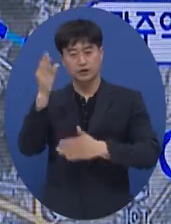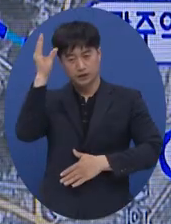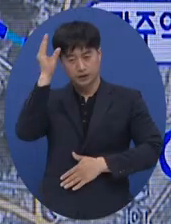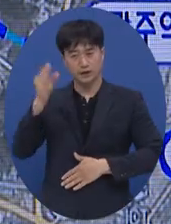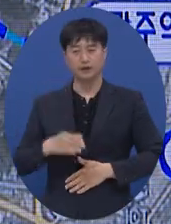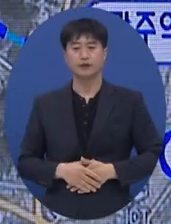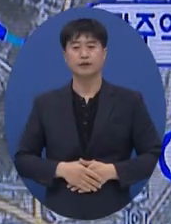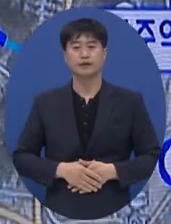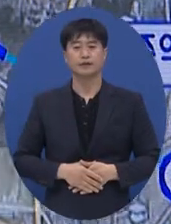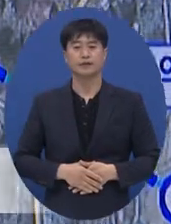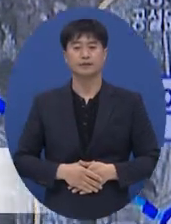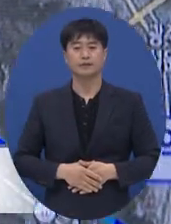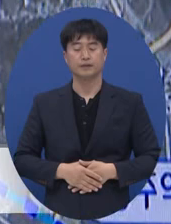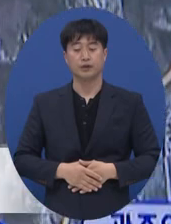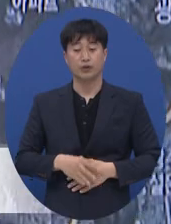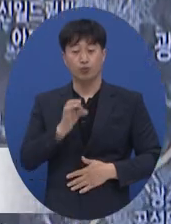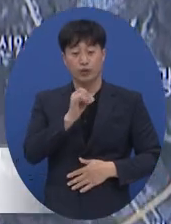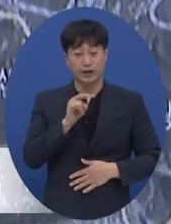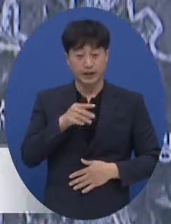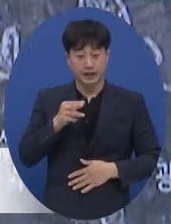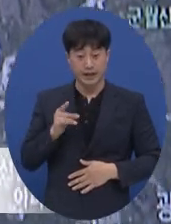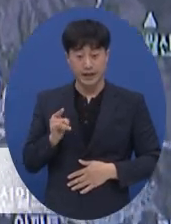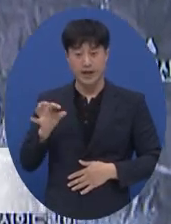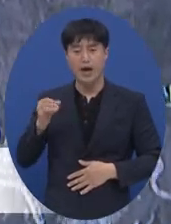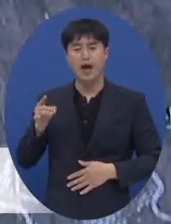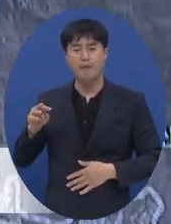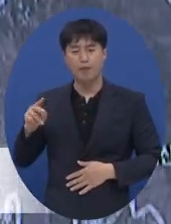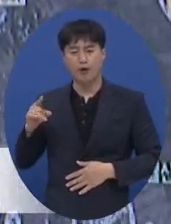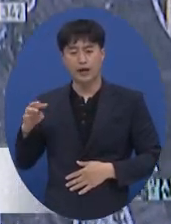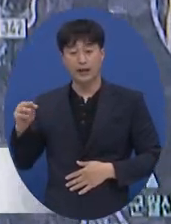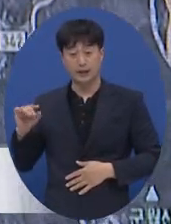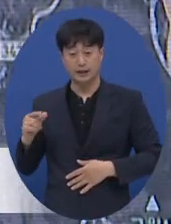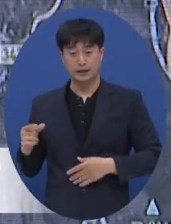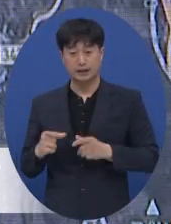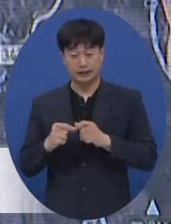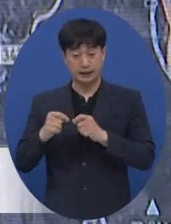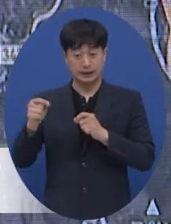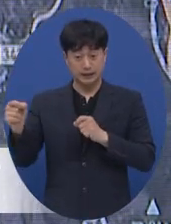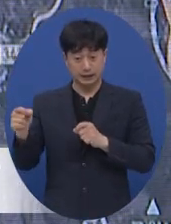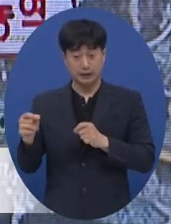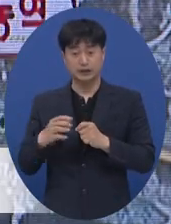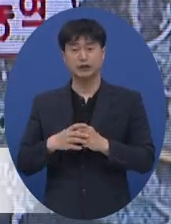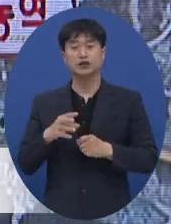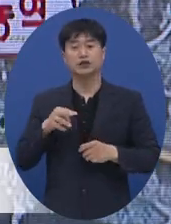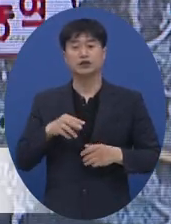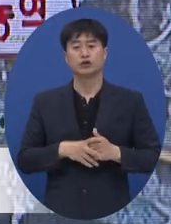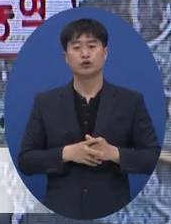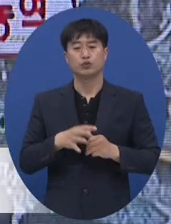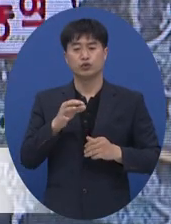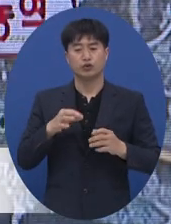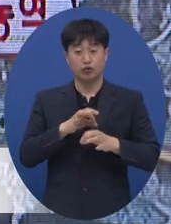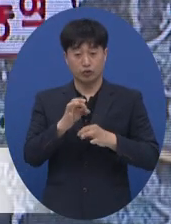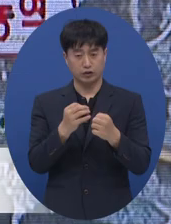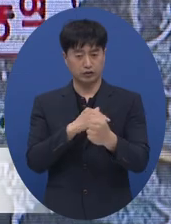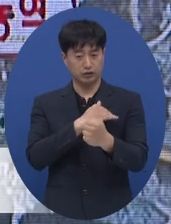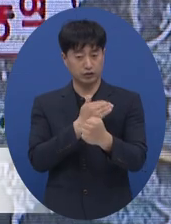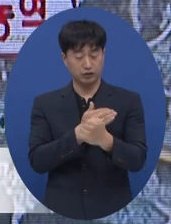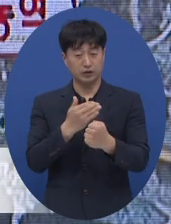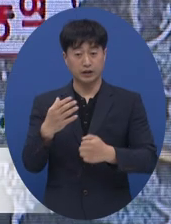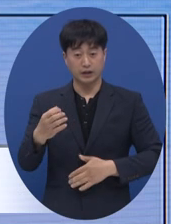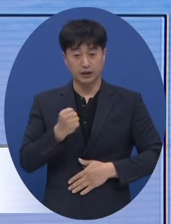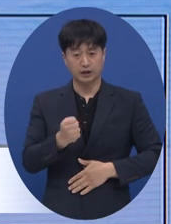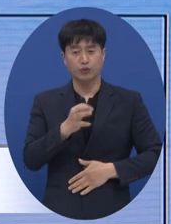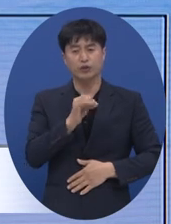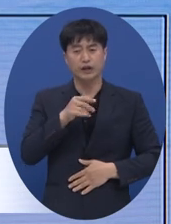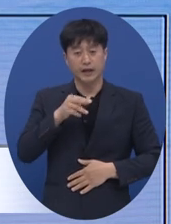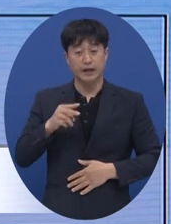기대를 모읍니다. 당초 위례에서 에버랜드까지 연결하는 노선으로 추진한 위례 신산선 연장 사업은 경제성이 있는 위례에서